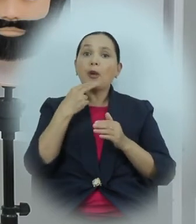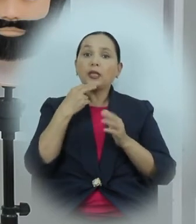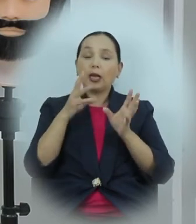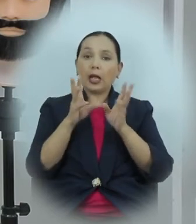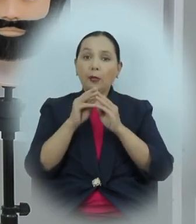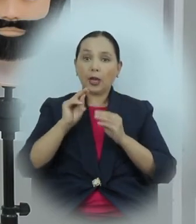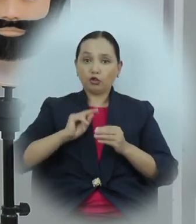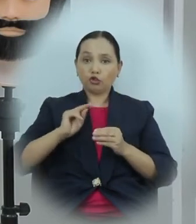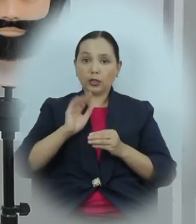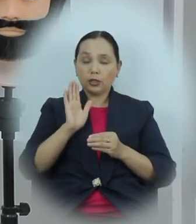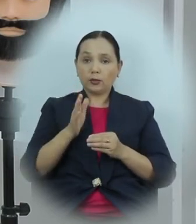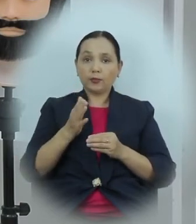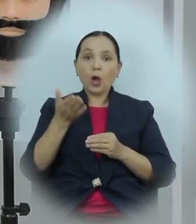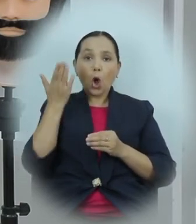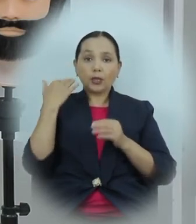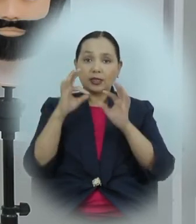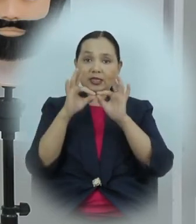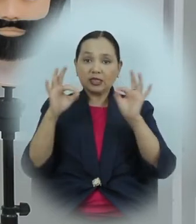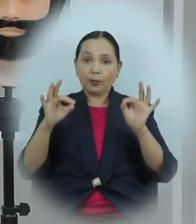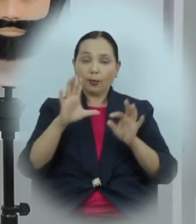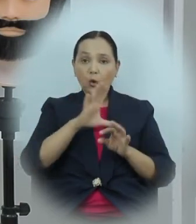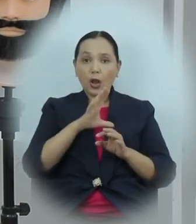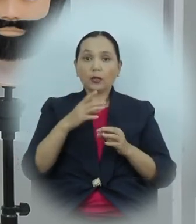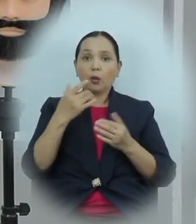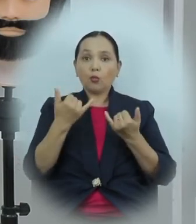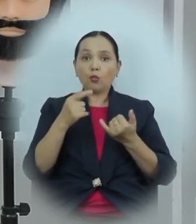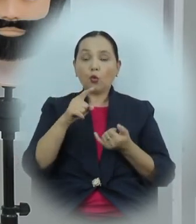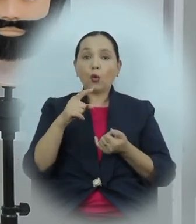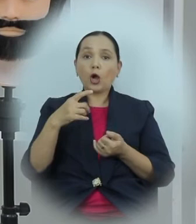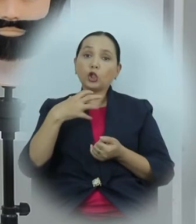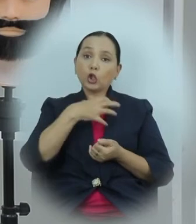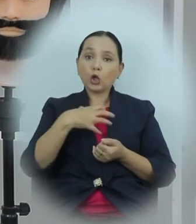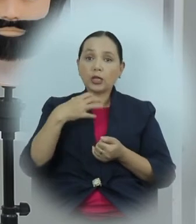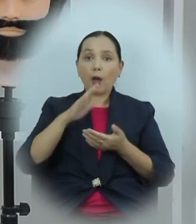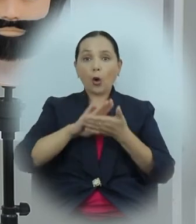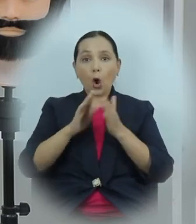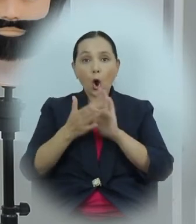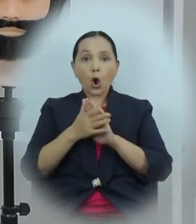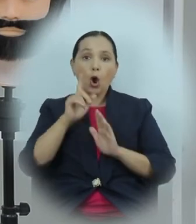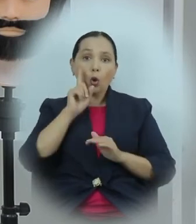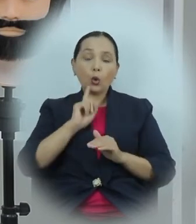ishlaydi. Bu ham bir dolzarb, hozirgi bir qulay holatda